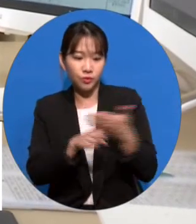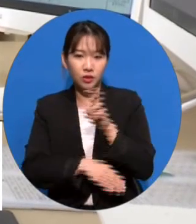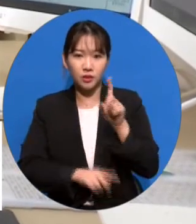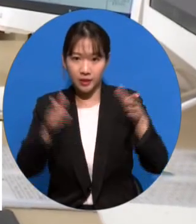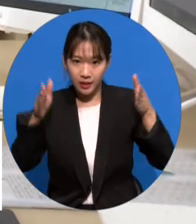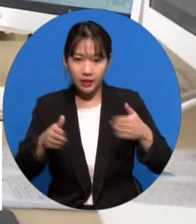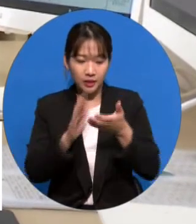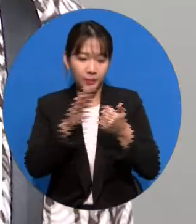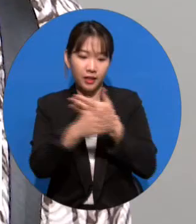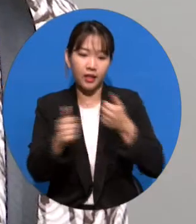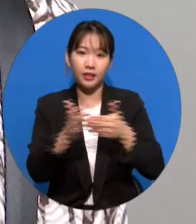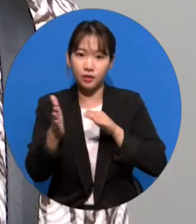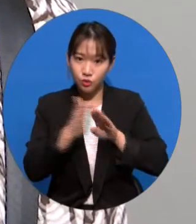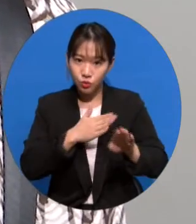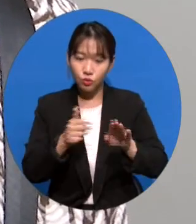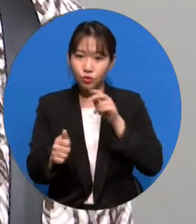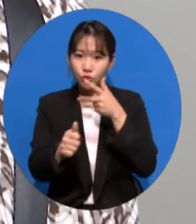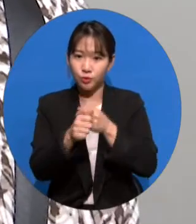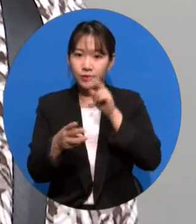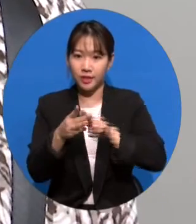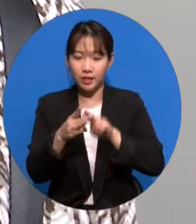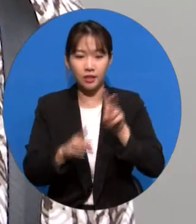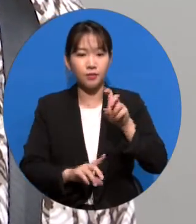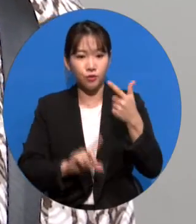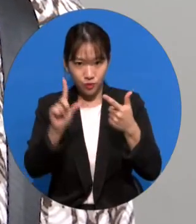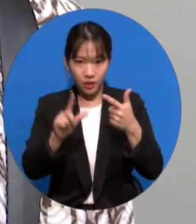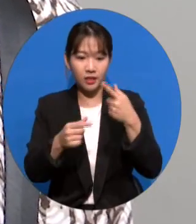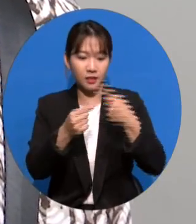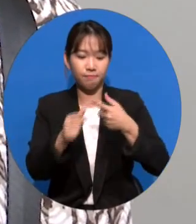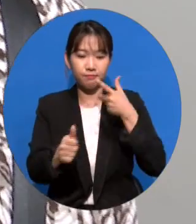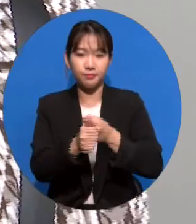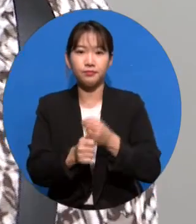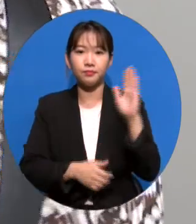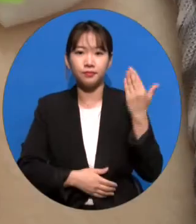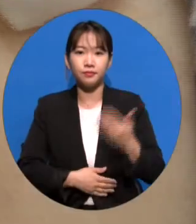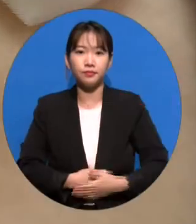의 사전 예약 개의 예방접종 센터 에서 오는 26일 1차 접종 합니다